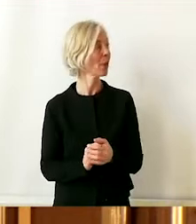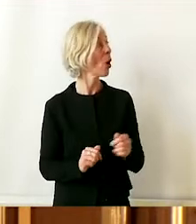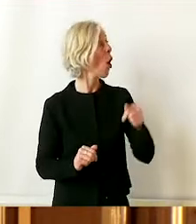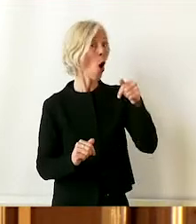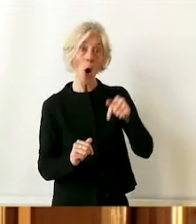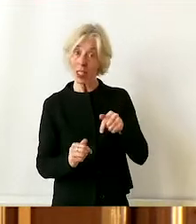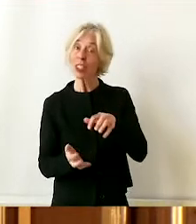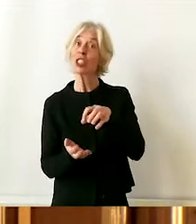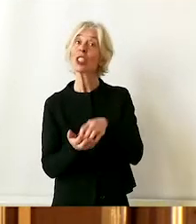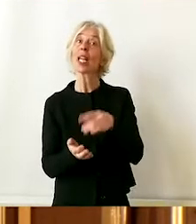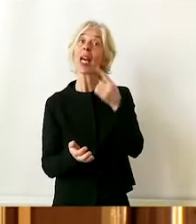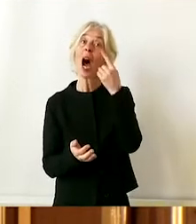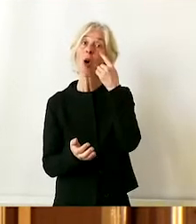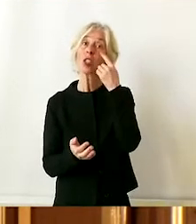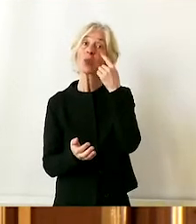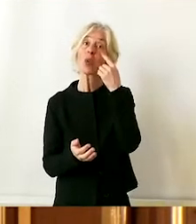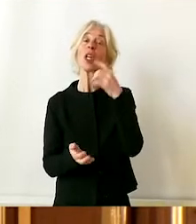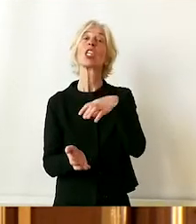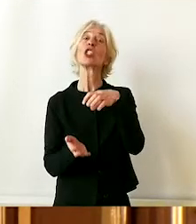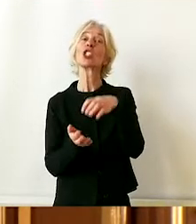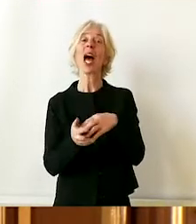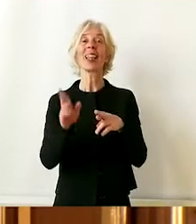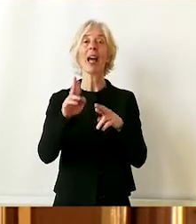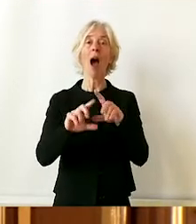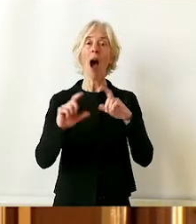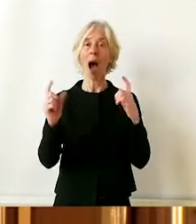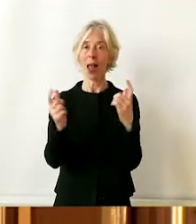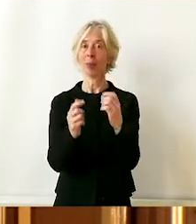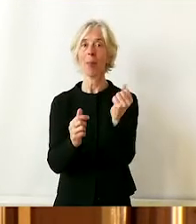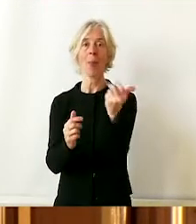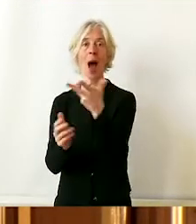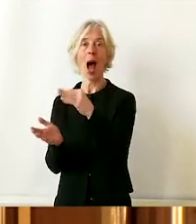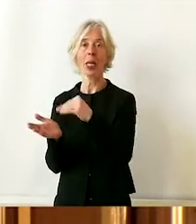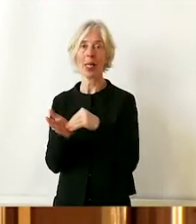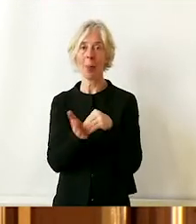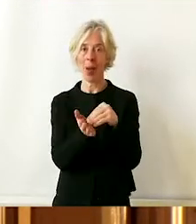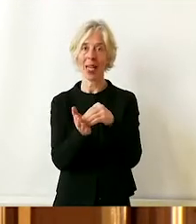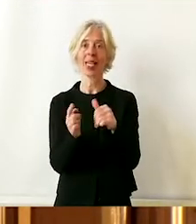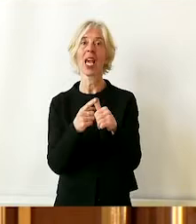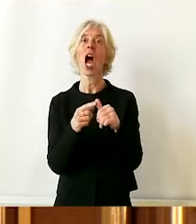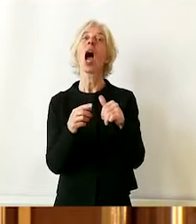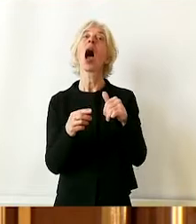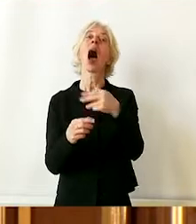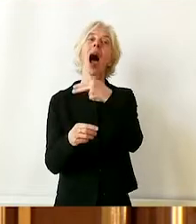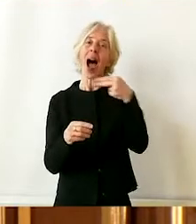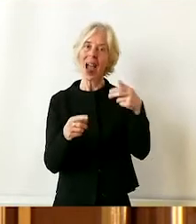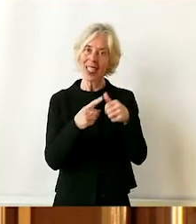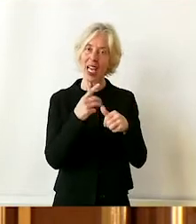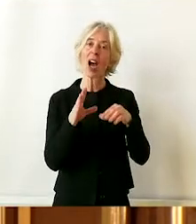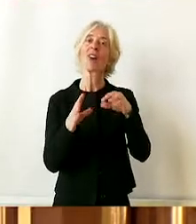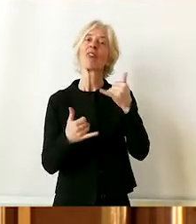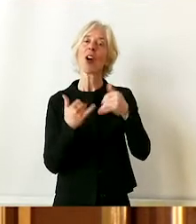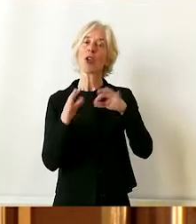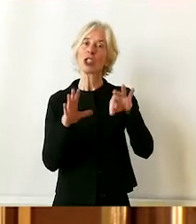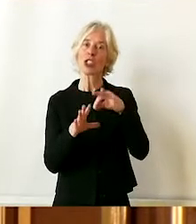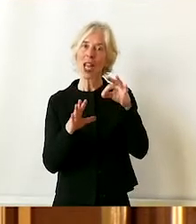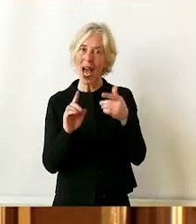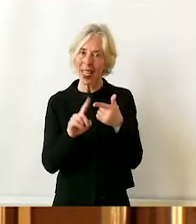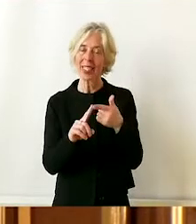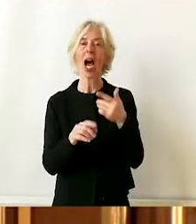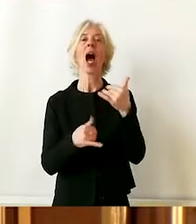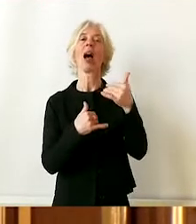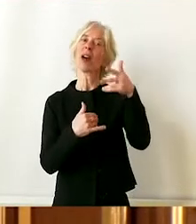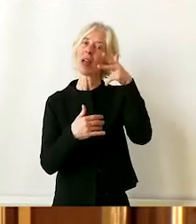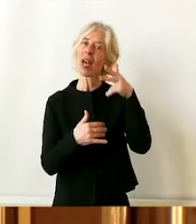sind. Frau Kollegin Margarete Heinrich ist da, Frau Kollegin Schuber-Schneider, Herr Kollege Matthias Fink, Kollege Peter Rauscher,